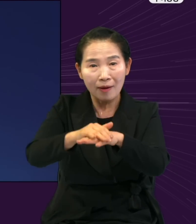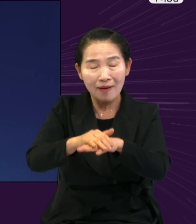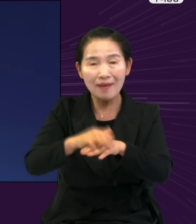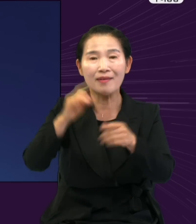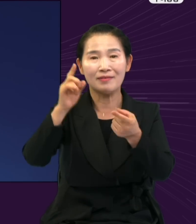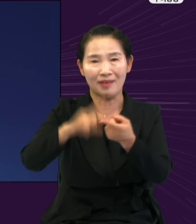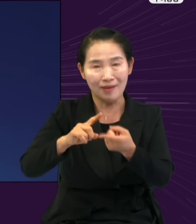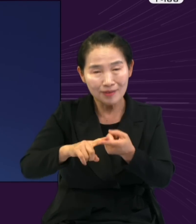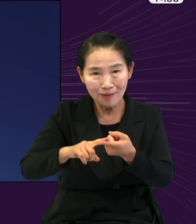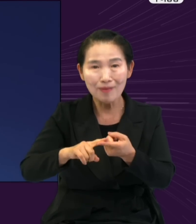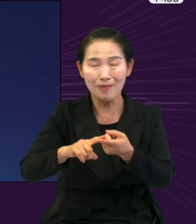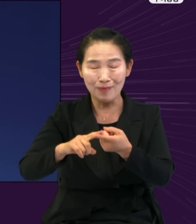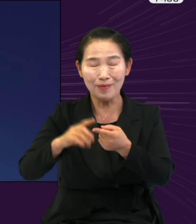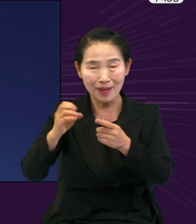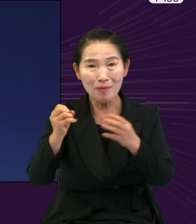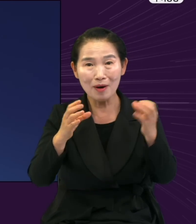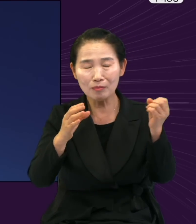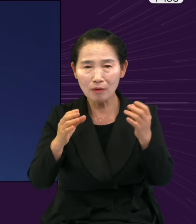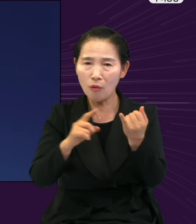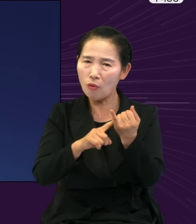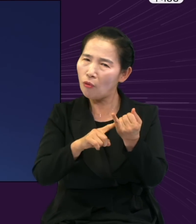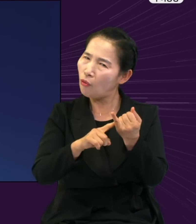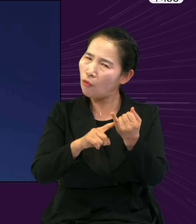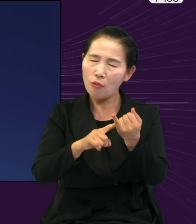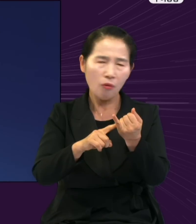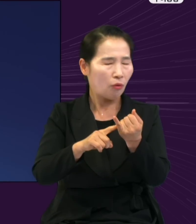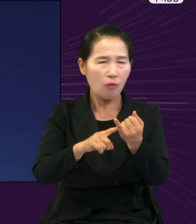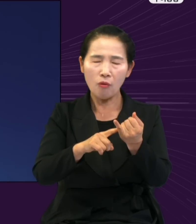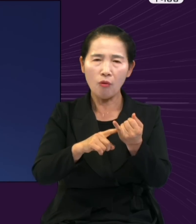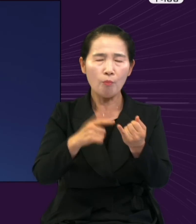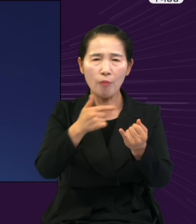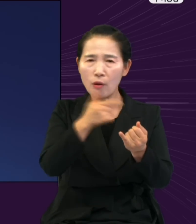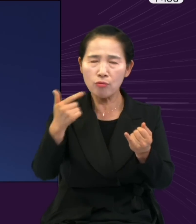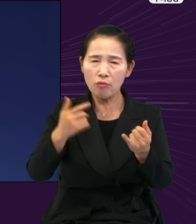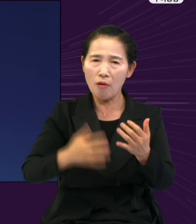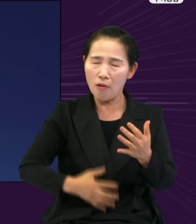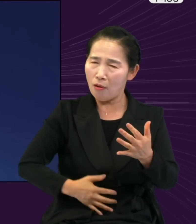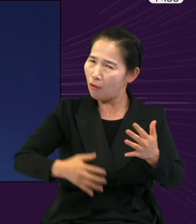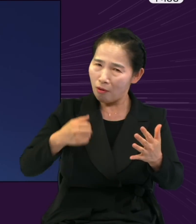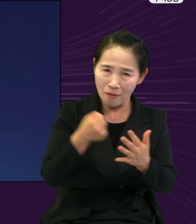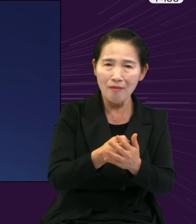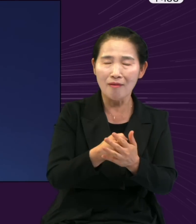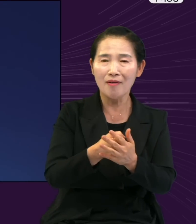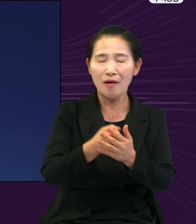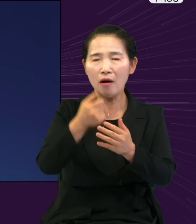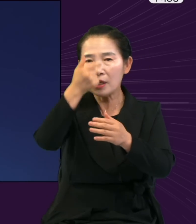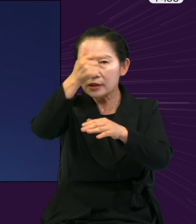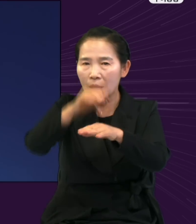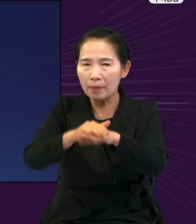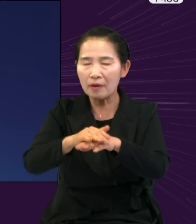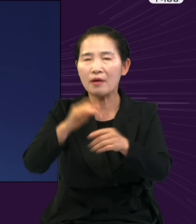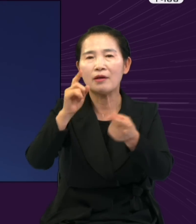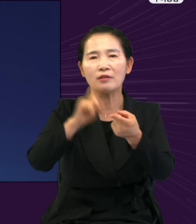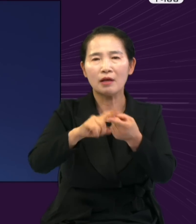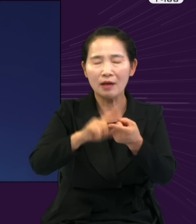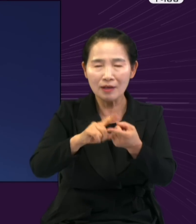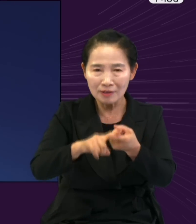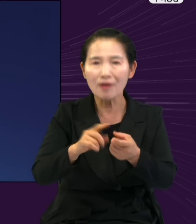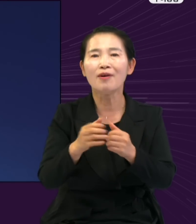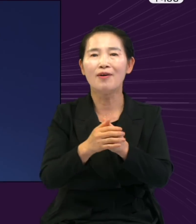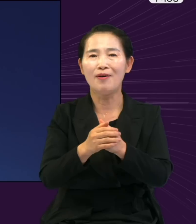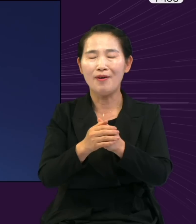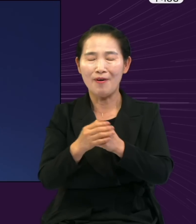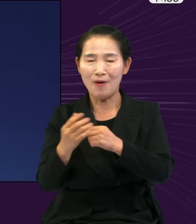어디서 용기가 났는지 모르지만 아마 예배를 회복한 그녀는 자신의 생명과도 같았던 물동이를